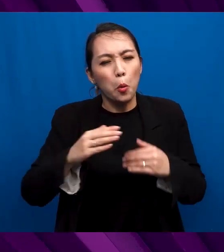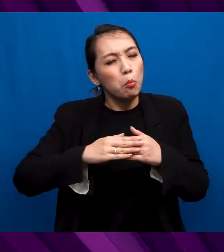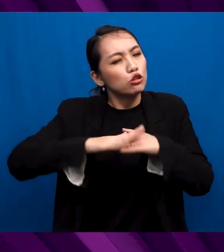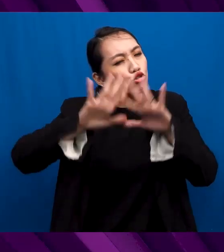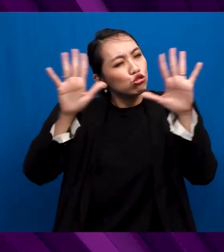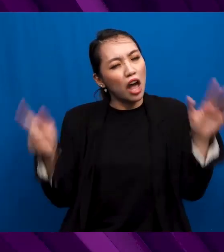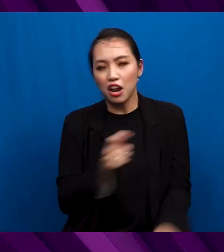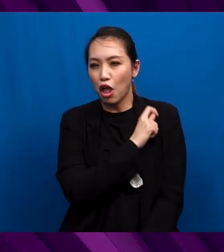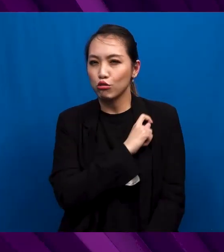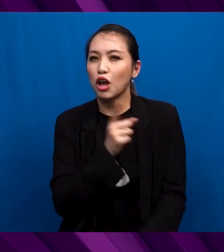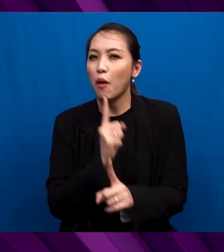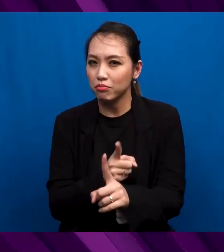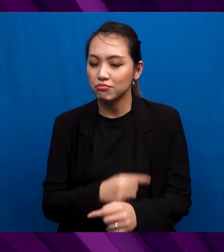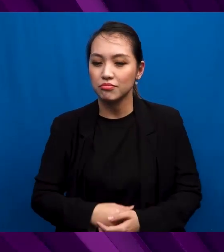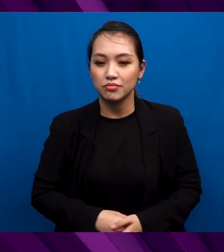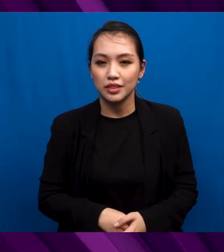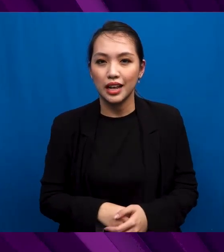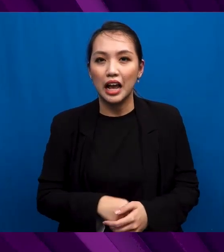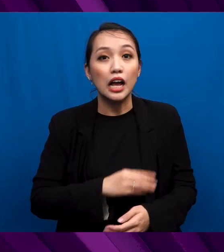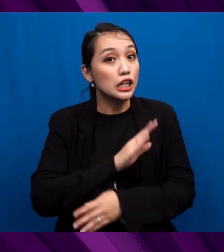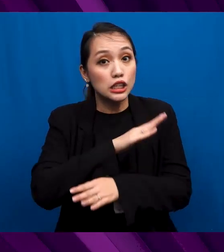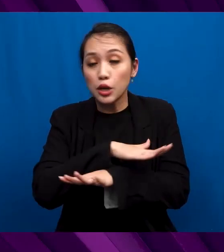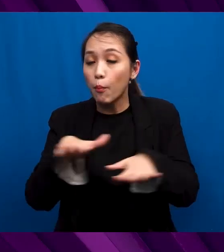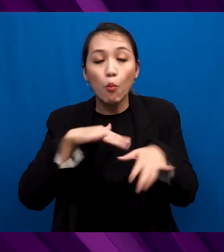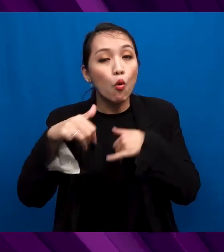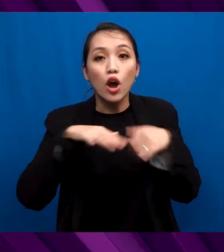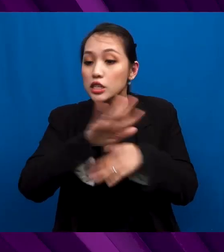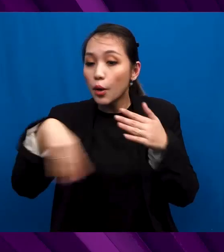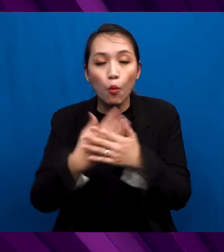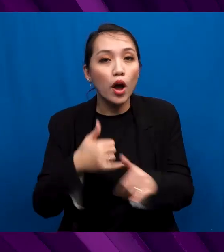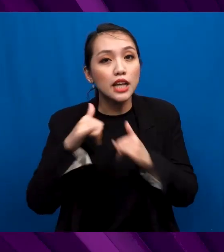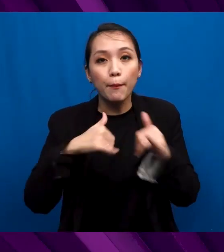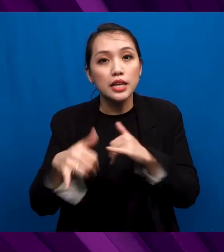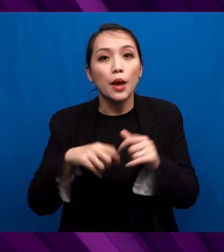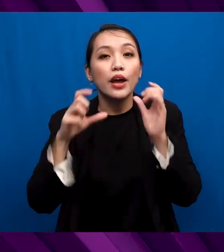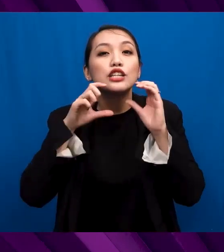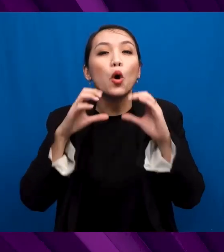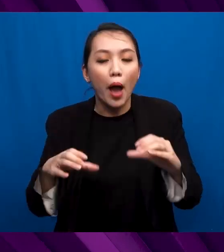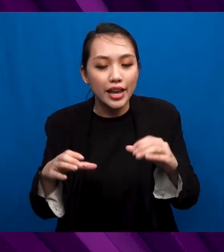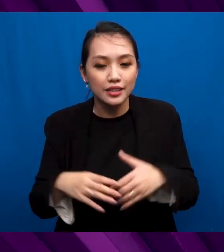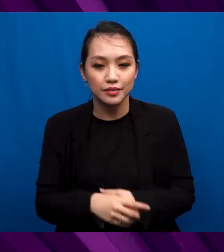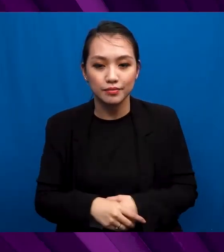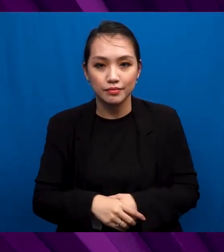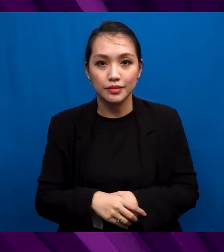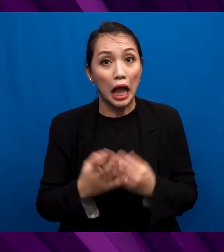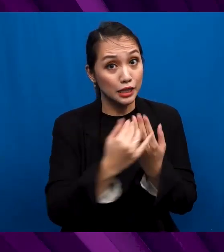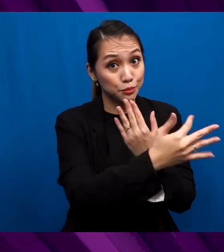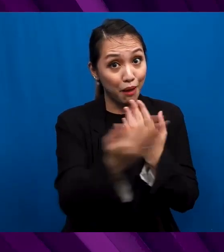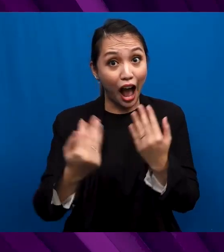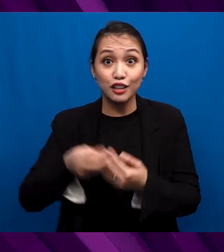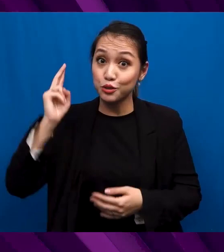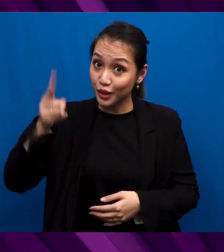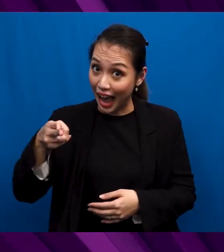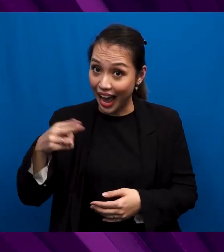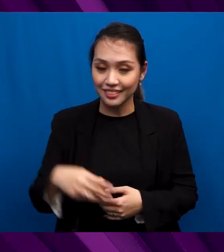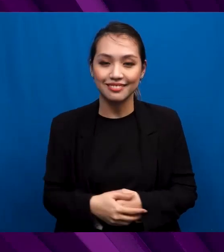yang maha adil, sama-sama akan diuji. Lebih berat pendeta daripada jemaatnya. Tapi jangan lupa, jemaatnya juga diuji. Karena itu janganlah